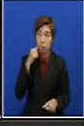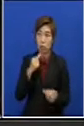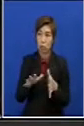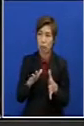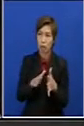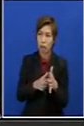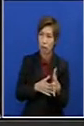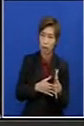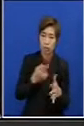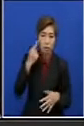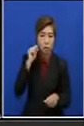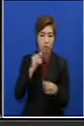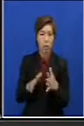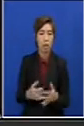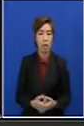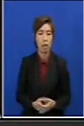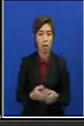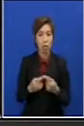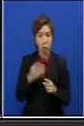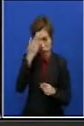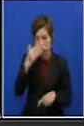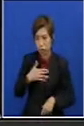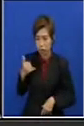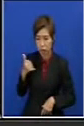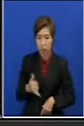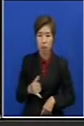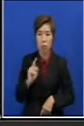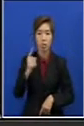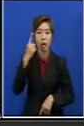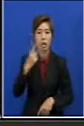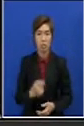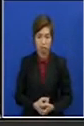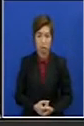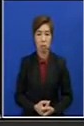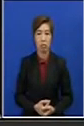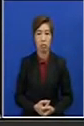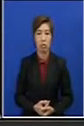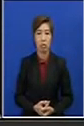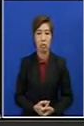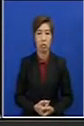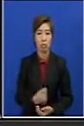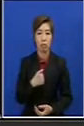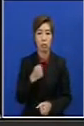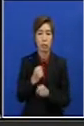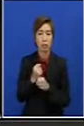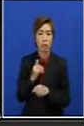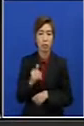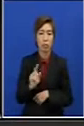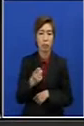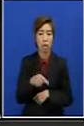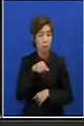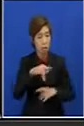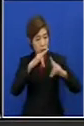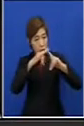านานยังครับเพราะว่าตัวผมก็เพิ่งมากับเจ้าใหม่ครับ นี่มีอยู่เจ้